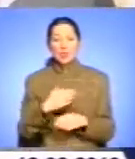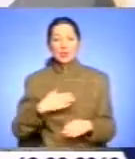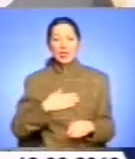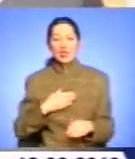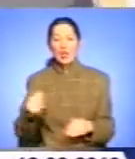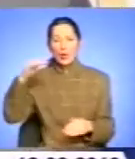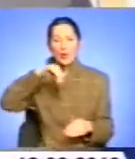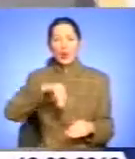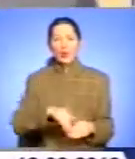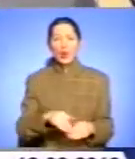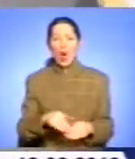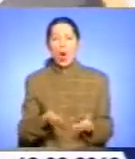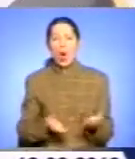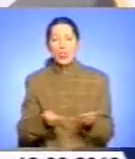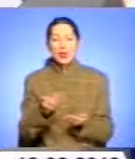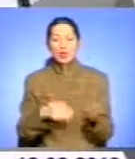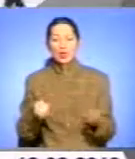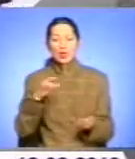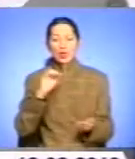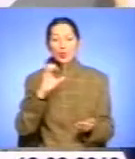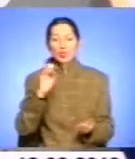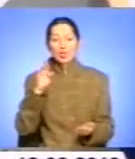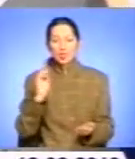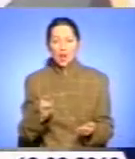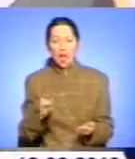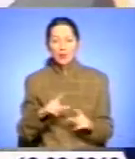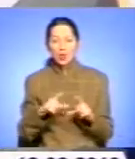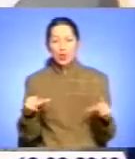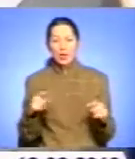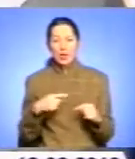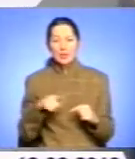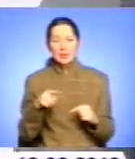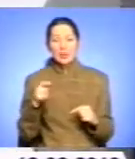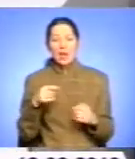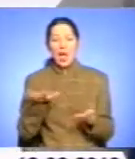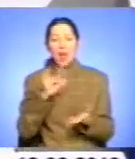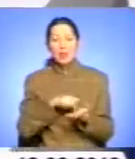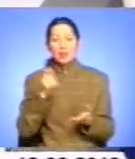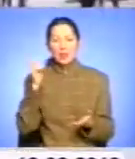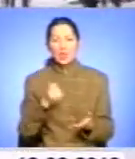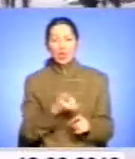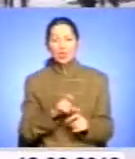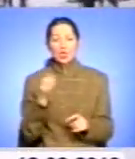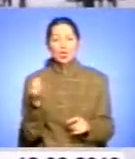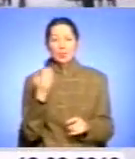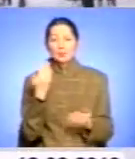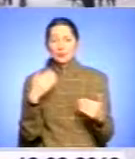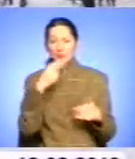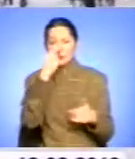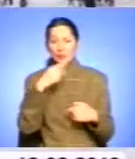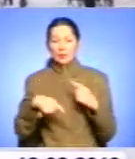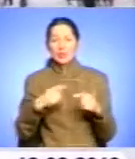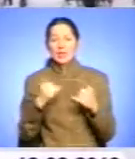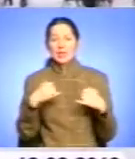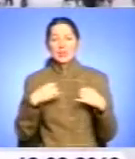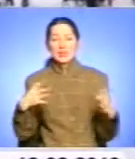дії в США. А з інших видів спорту, то, там з різних міст, бачу, приїхали, дуже цікаво. Вже традиційними для свята